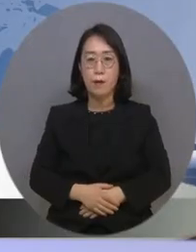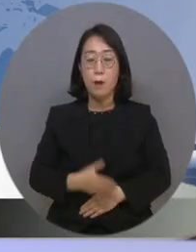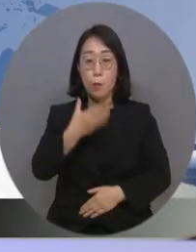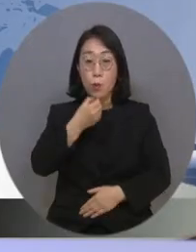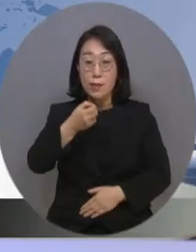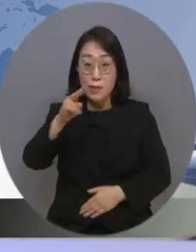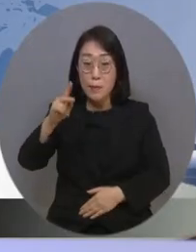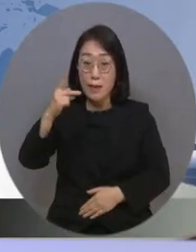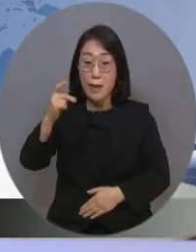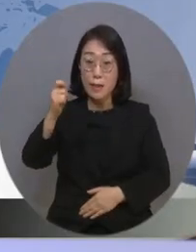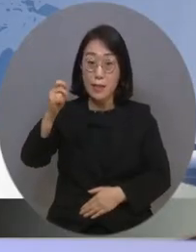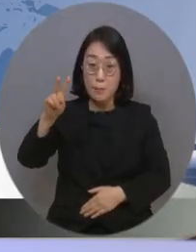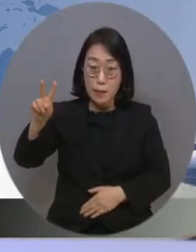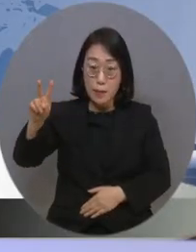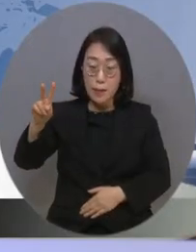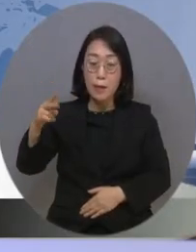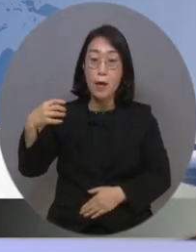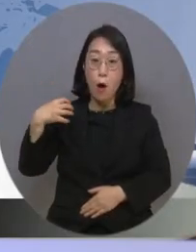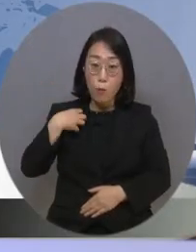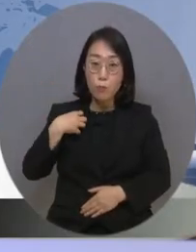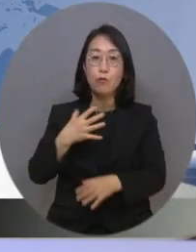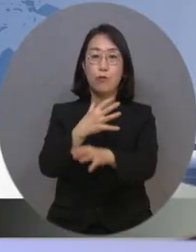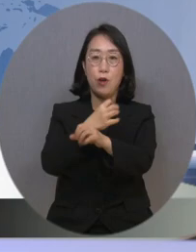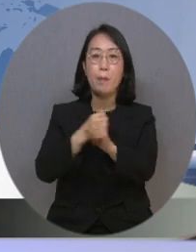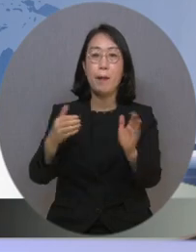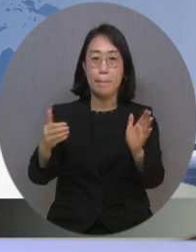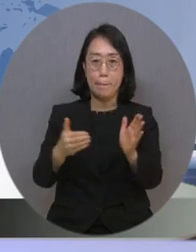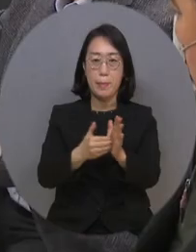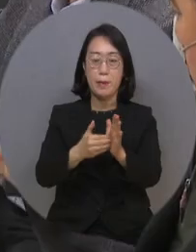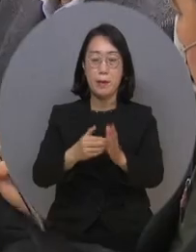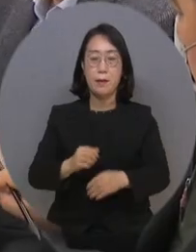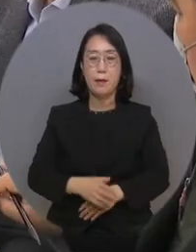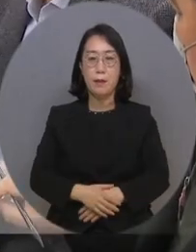복지tv와 ktv가 업무협약식을 가졌습니다